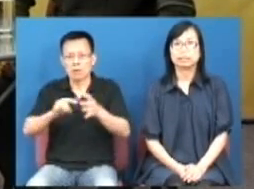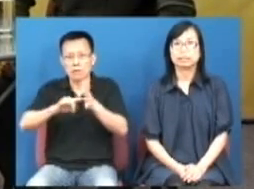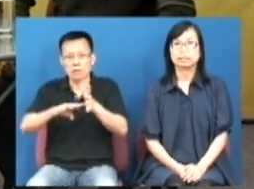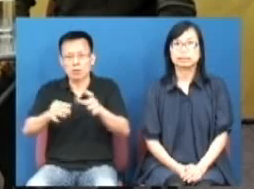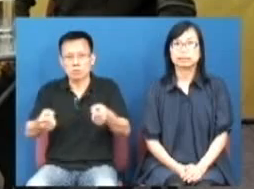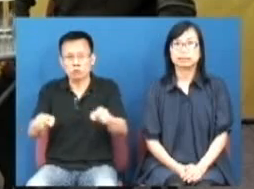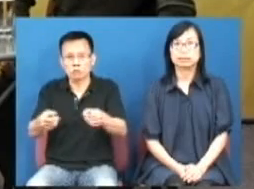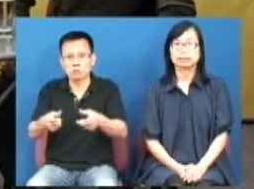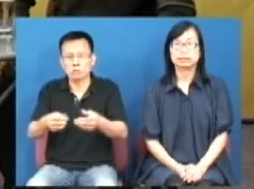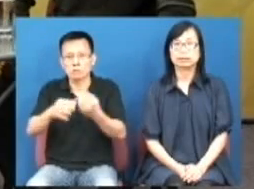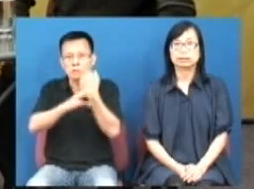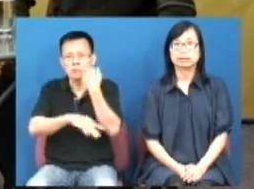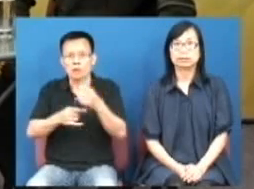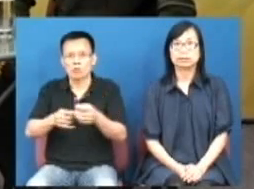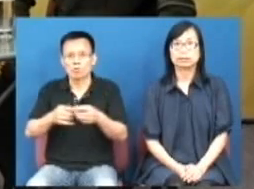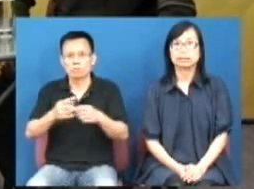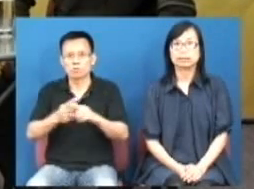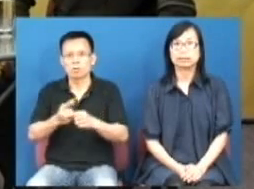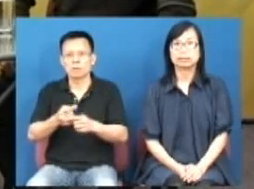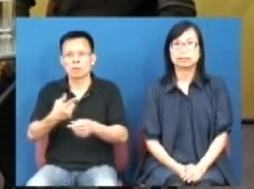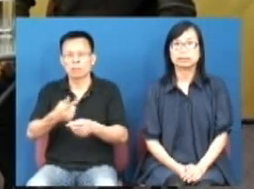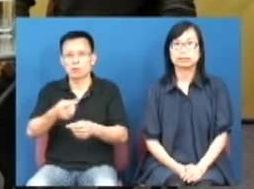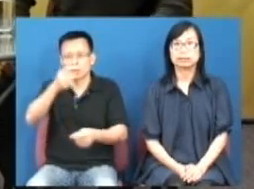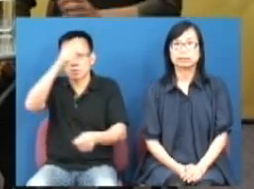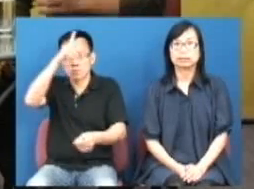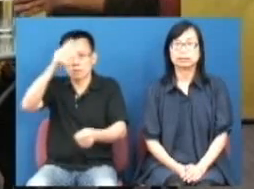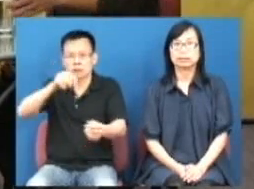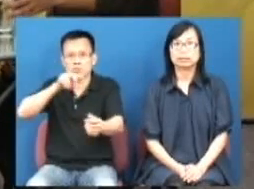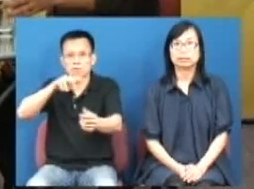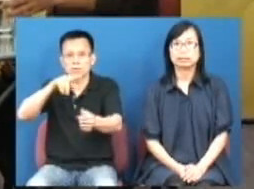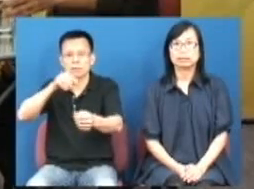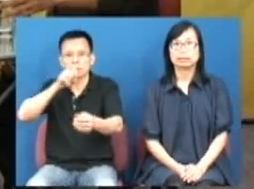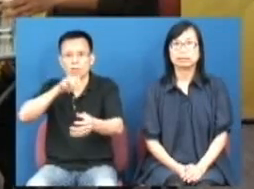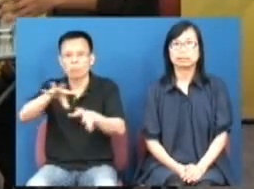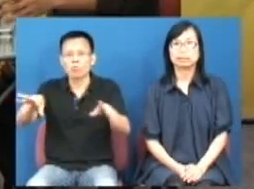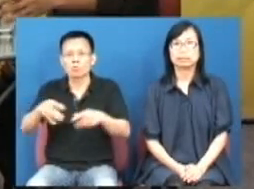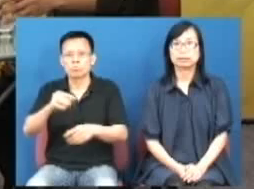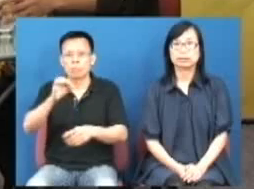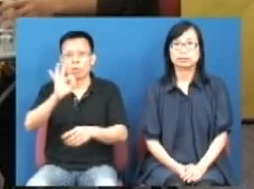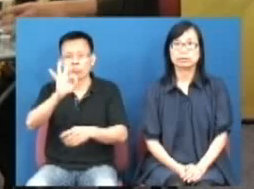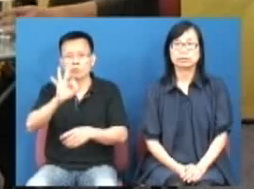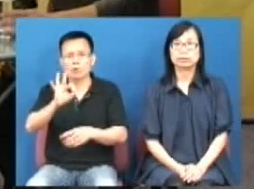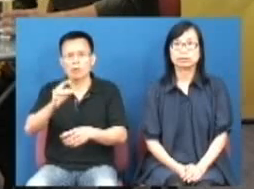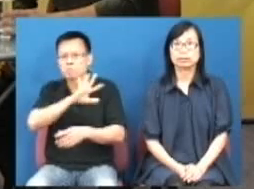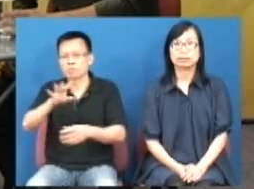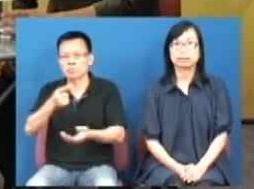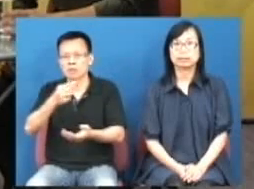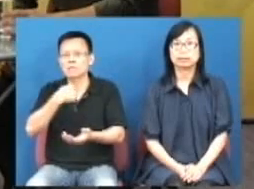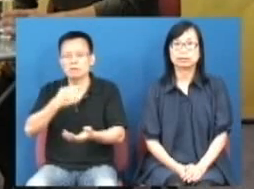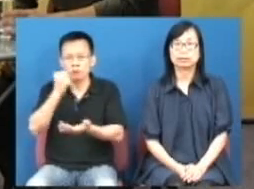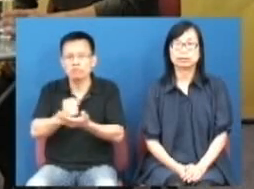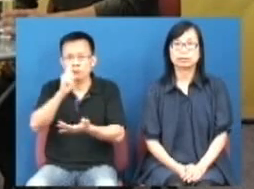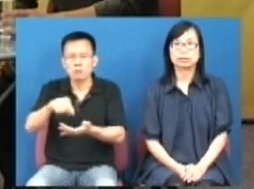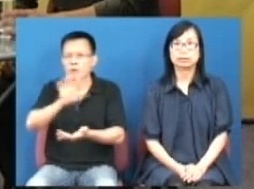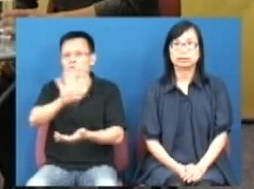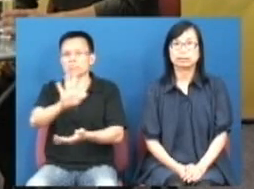媒體咧，理論上我哋政治廣告都收得嘅喎，唔需要同任何人咧係攞呢個準許添嘅。咁如果我連呢個